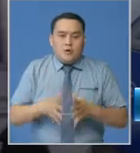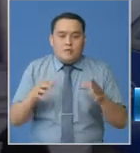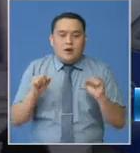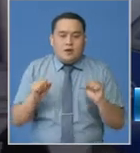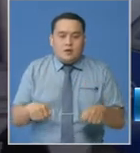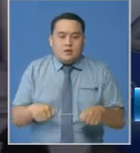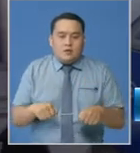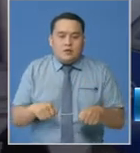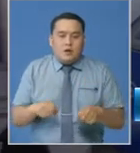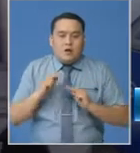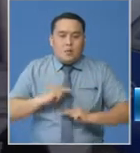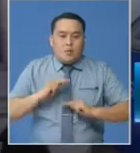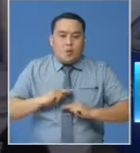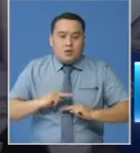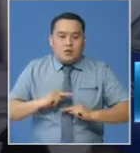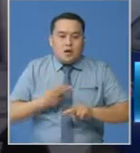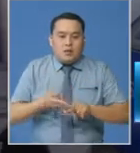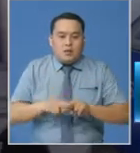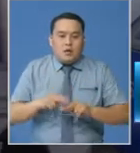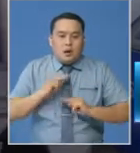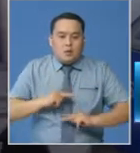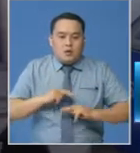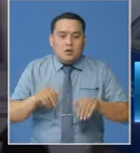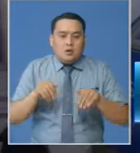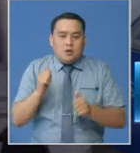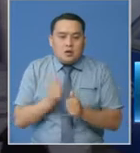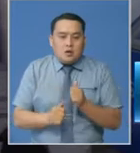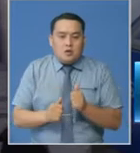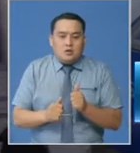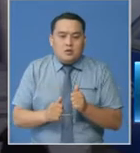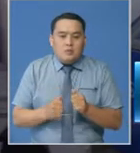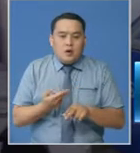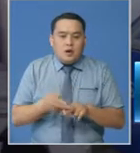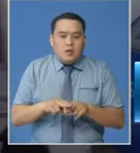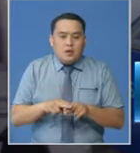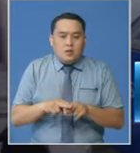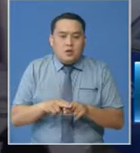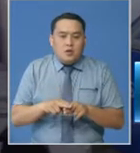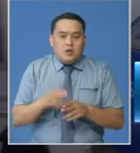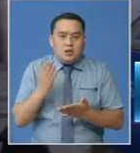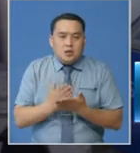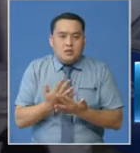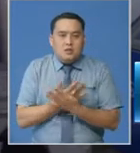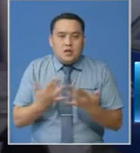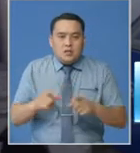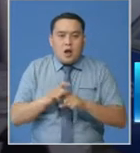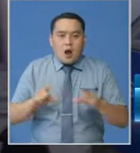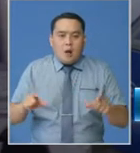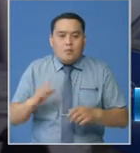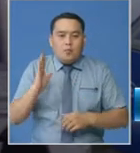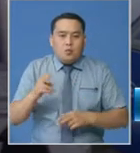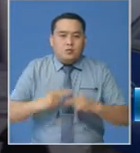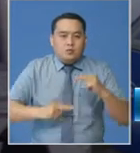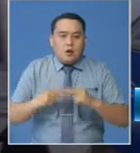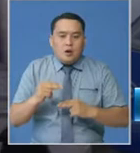чтобы люди все могли учиться работать, но эта работа не ежедневная, ежесекундная, поэтому уже есть несколько объектов, которые в этом году будут сооружаться